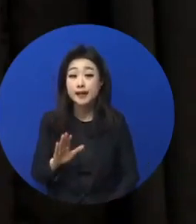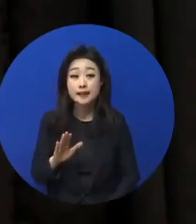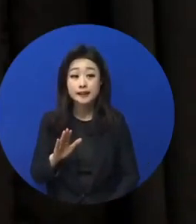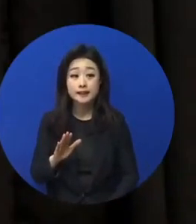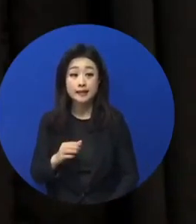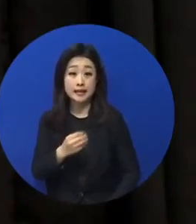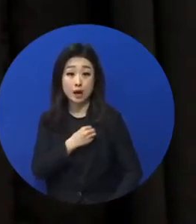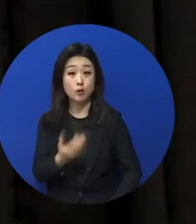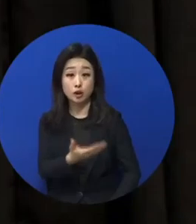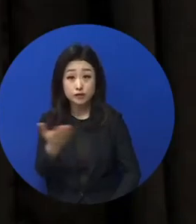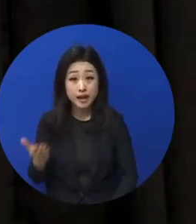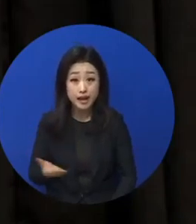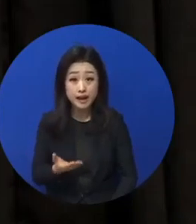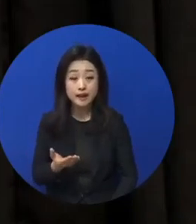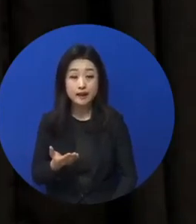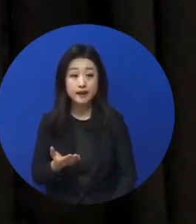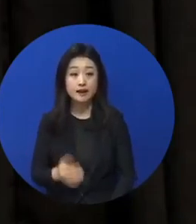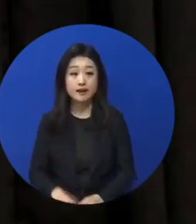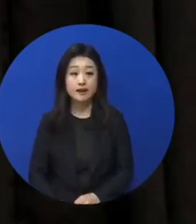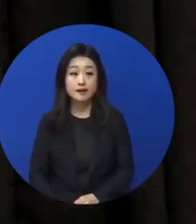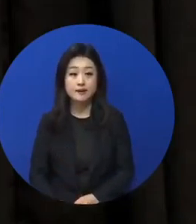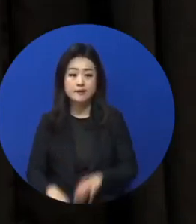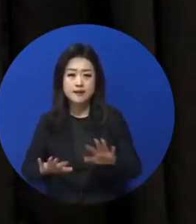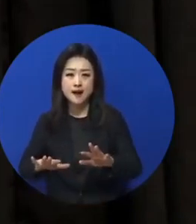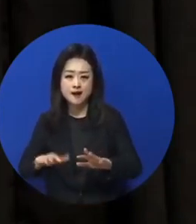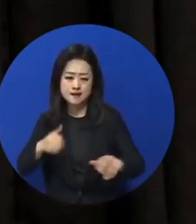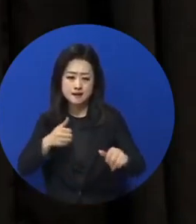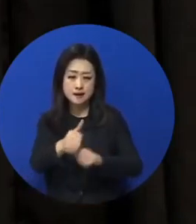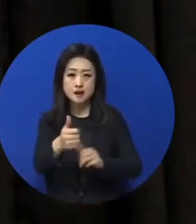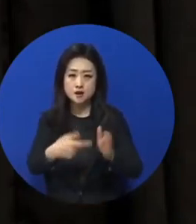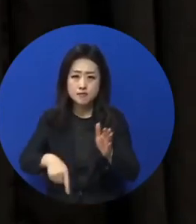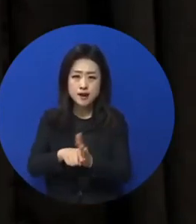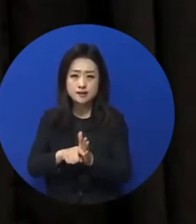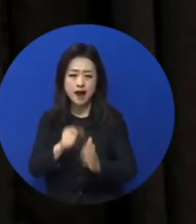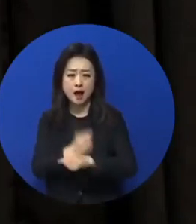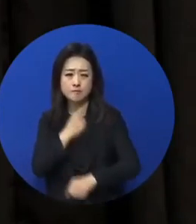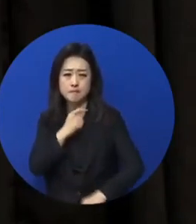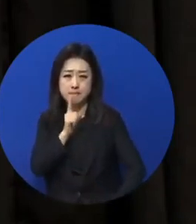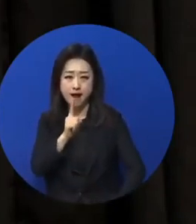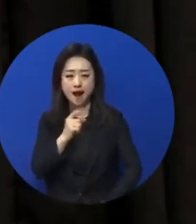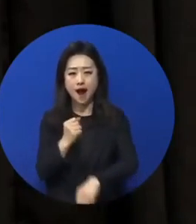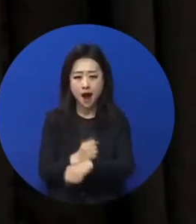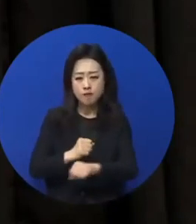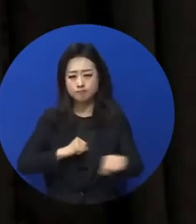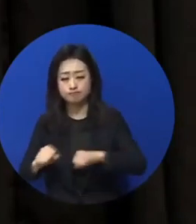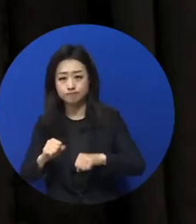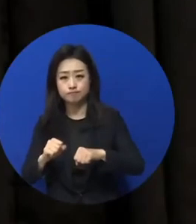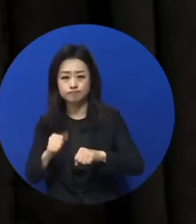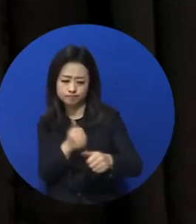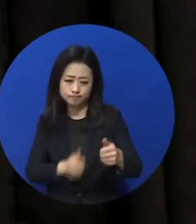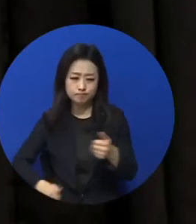우리 당원들에게 저렇게 싸우면 되는구나, 우리도 할 말은 하면 되는구나 용기를